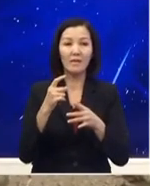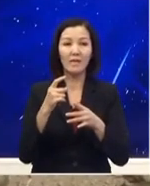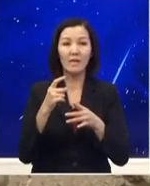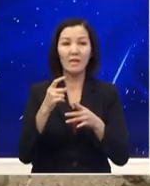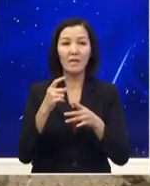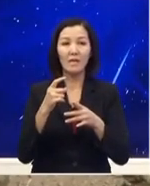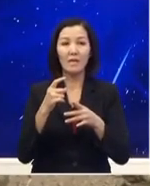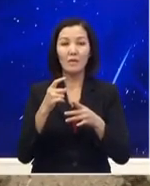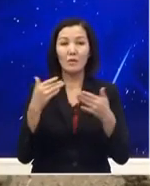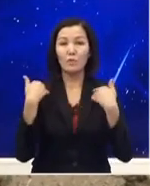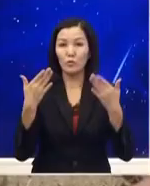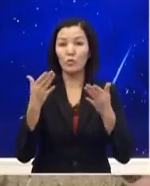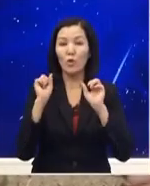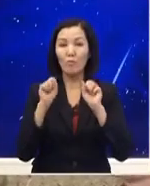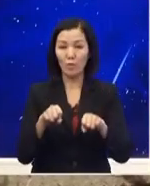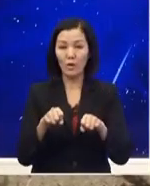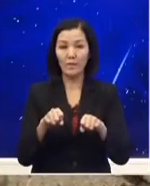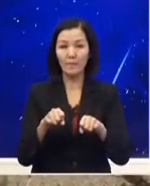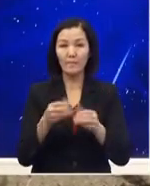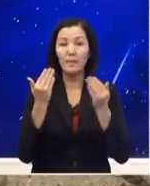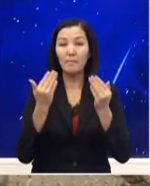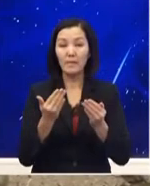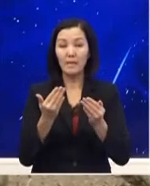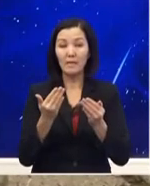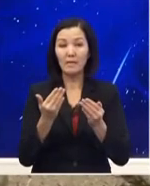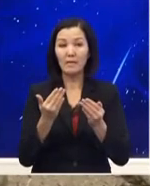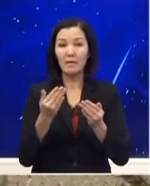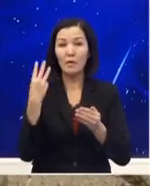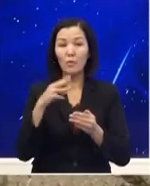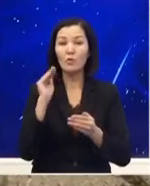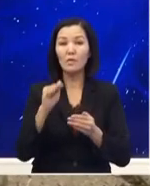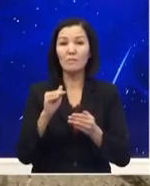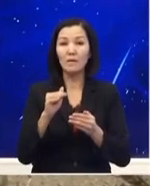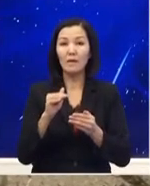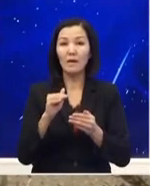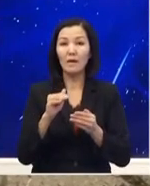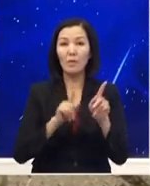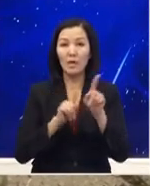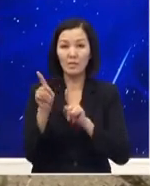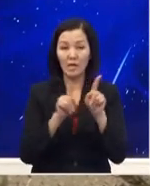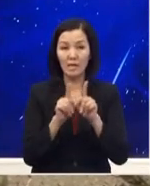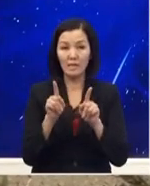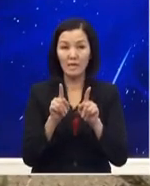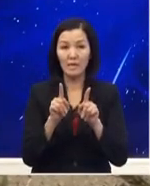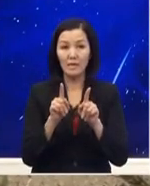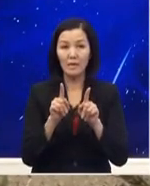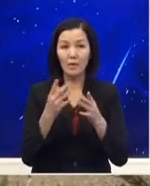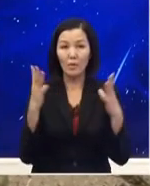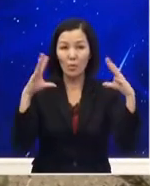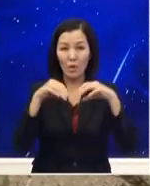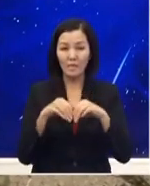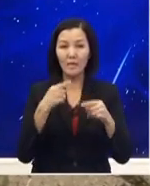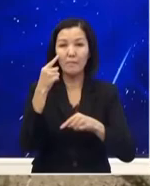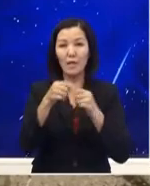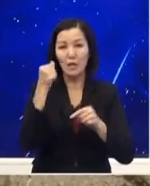өлкелердің бағбандарына ұсыналамыз. Тек қана биылдың өзінде біз 30 мыңға жақын көшетті ұластырып,